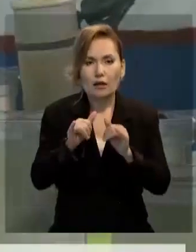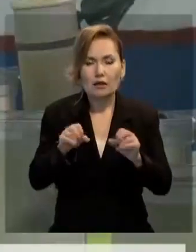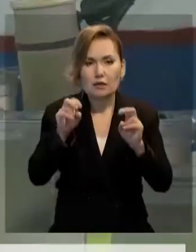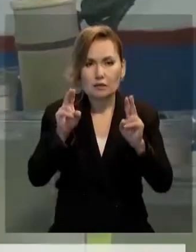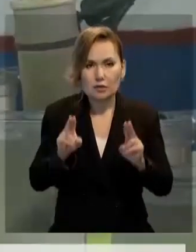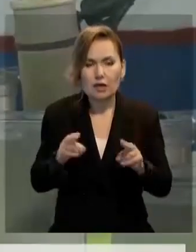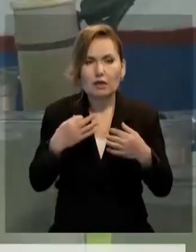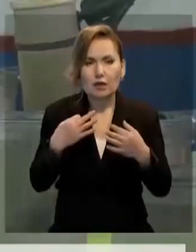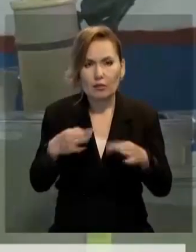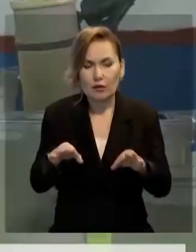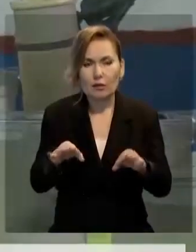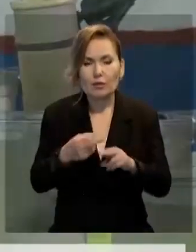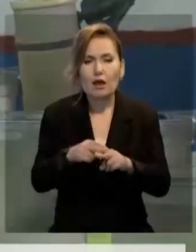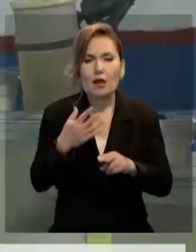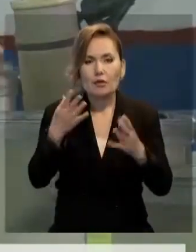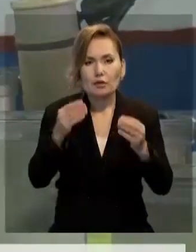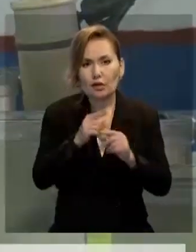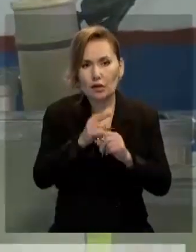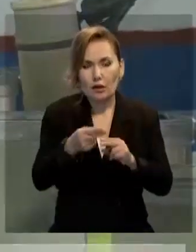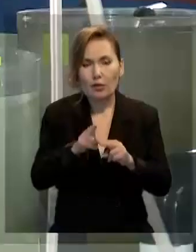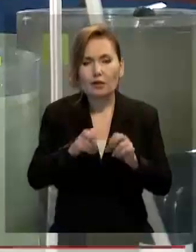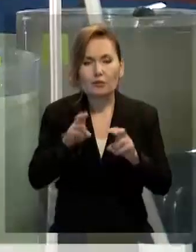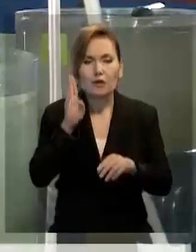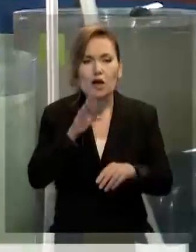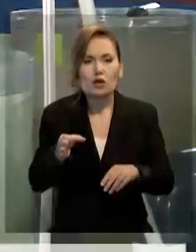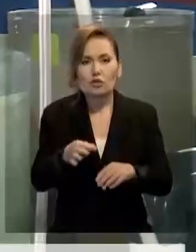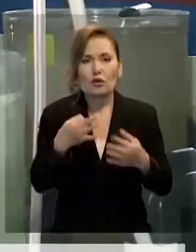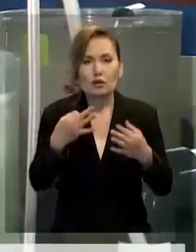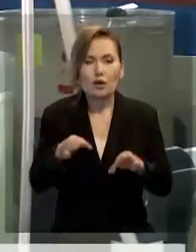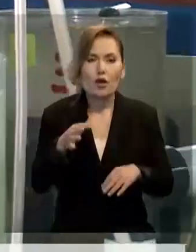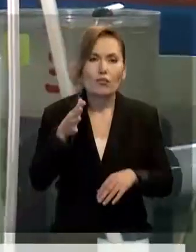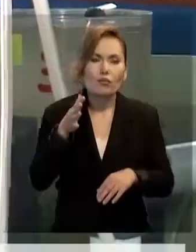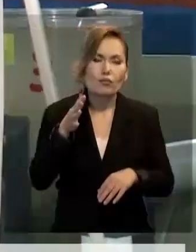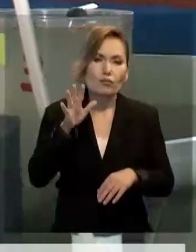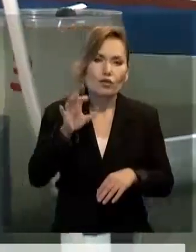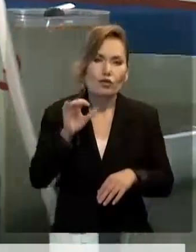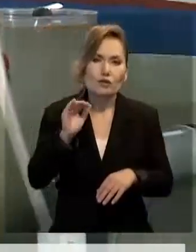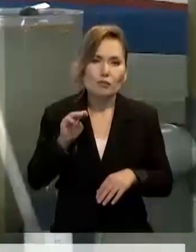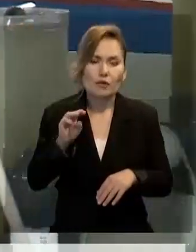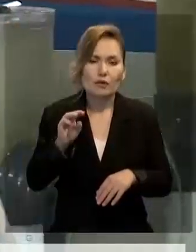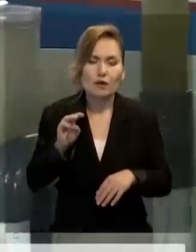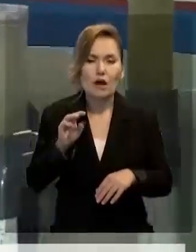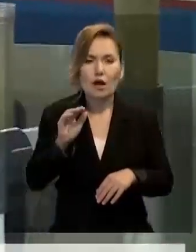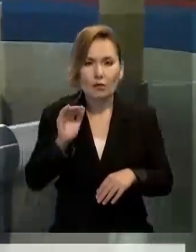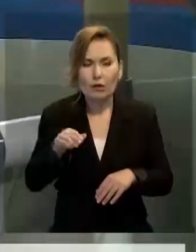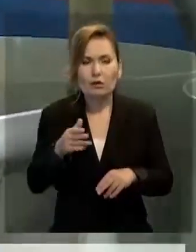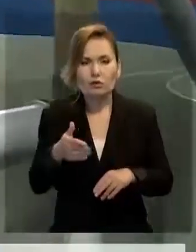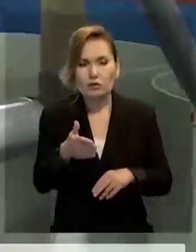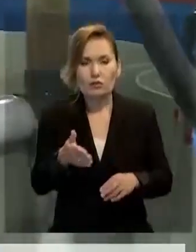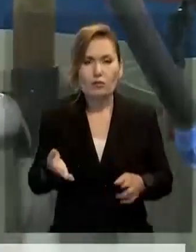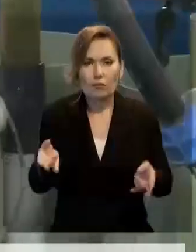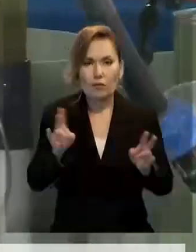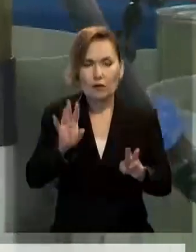tüsüptü. 5 kun sol kunning içinde toğandarga jiberiledi. 500 mıñga çeyin budan deyin nesil kütüp otırmız ar qaysısından da. Budan başka